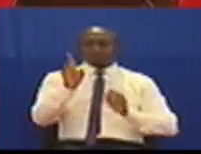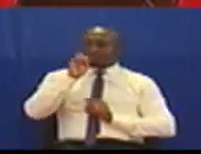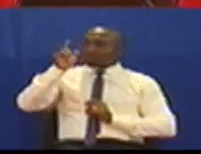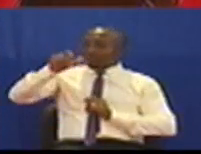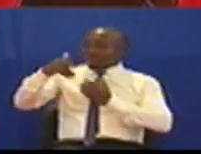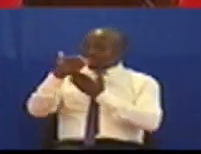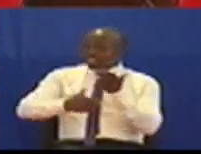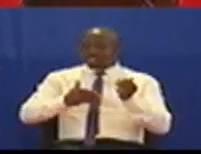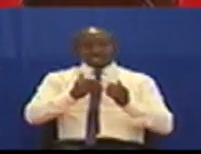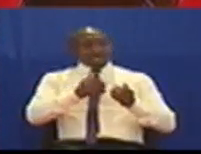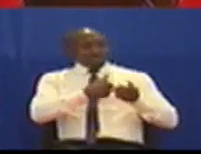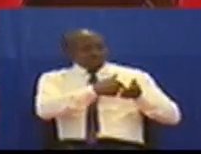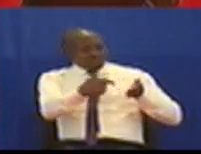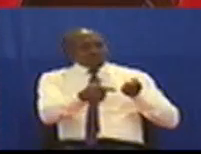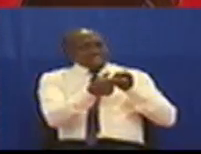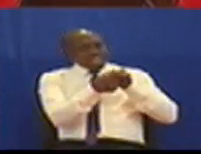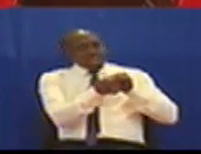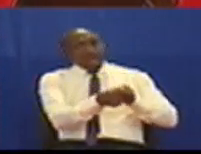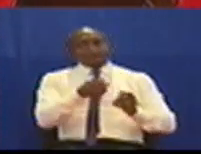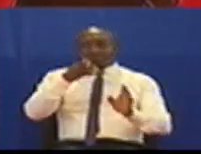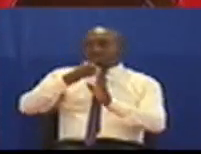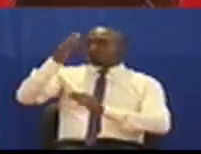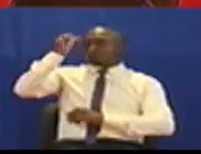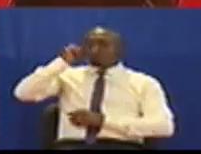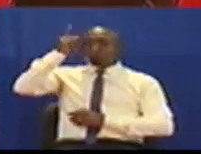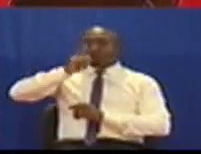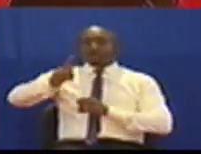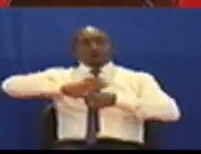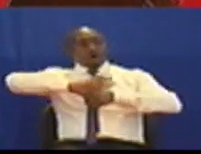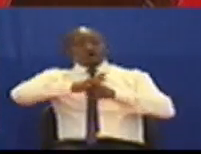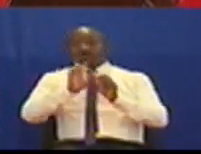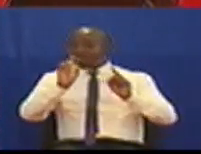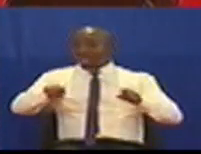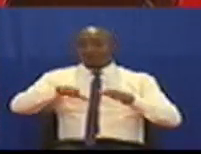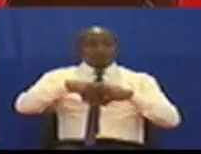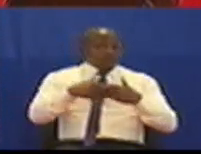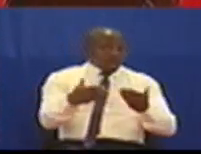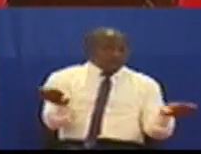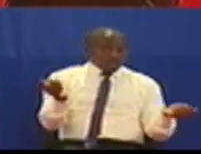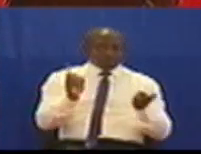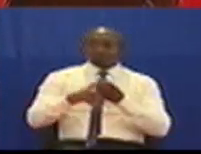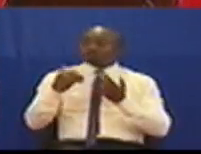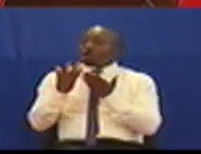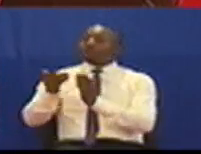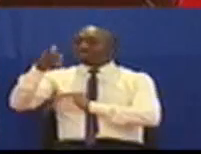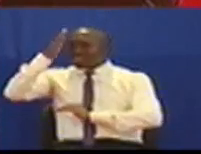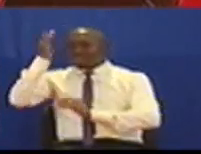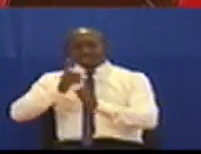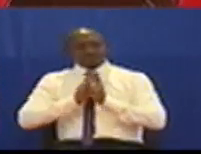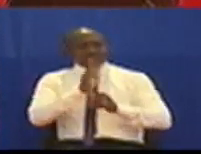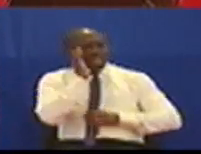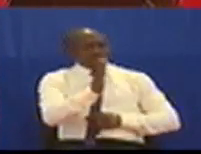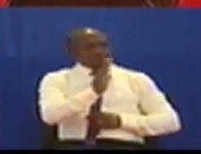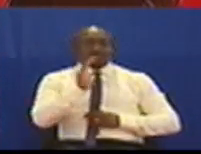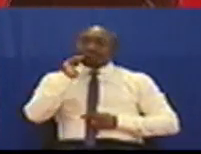mwananchi anapimwa kipimo cha damu ili aweze kugundulika kama ana corona au hana vimelea hivi vya corona. Tunaomba serikali ichukue swala hili